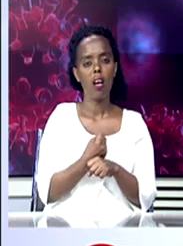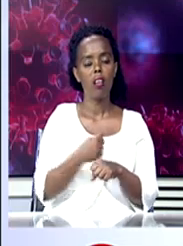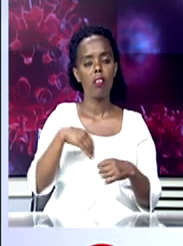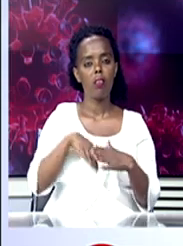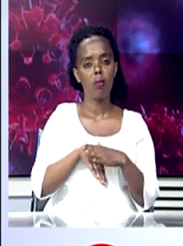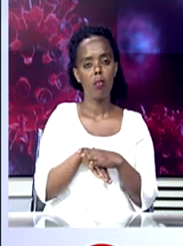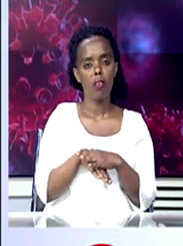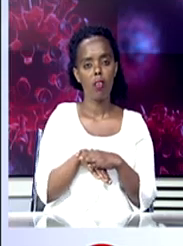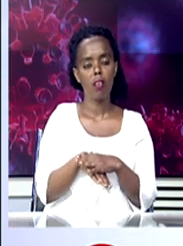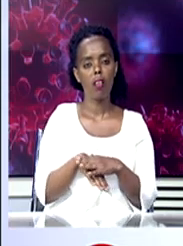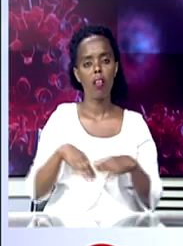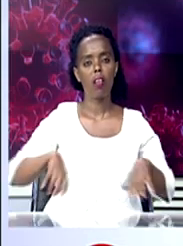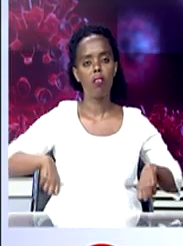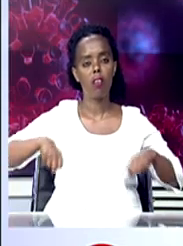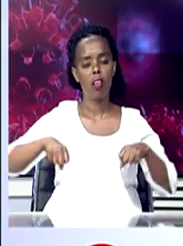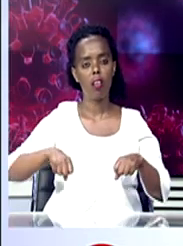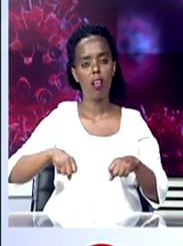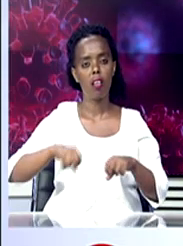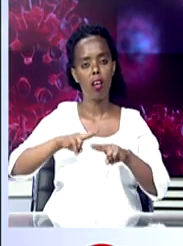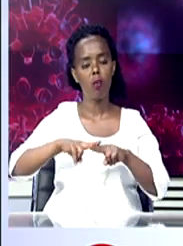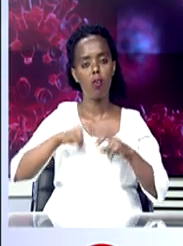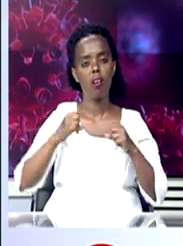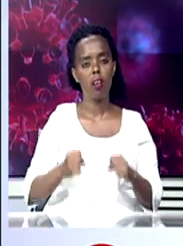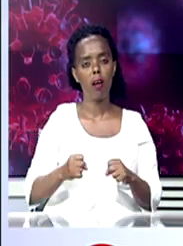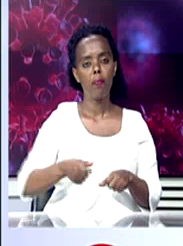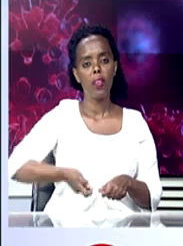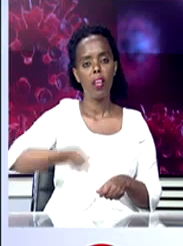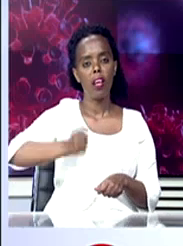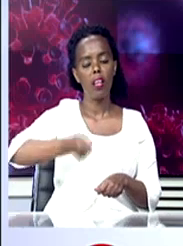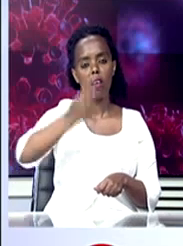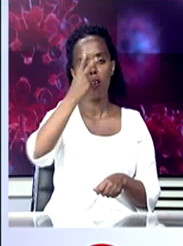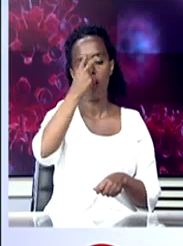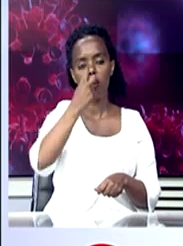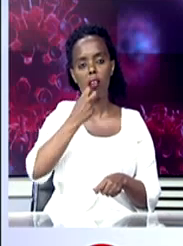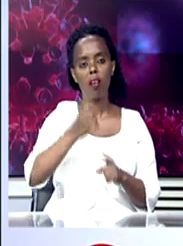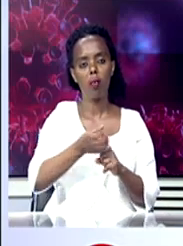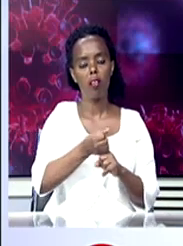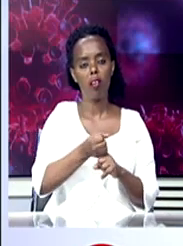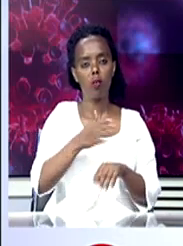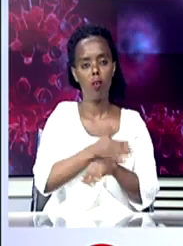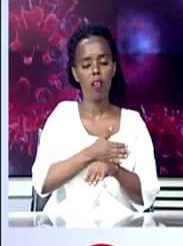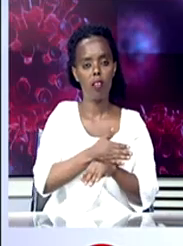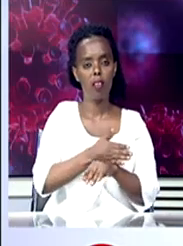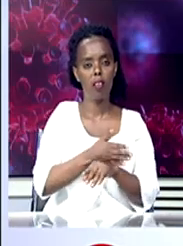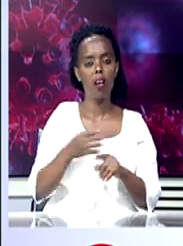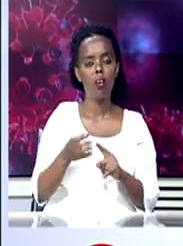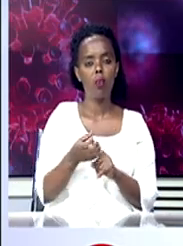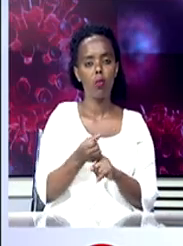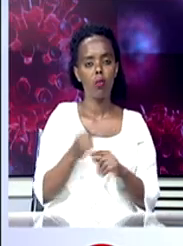gidduti kranchi kana raqubachu danda keni qaro dabeyen qabate demu raqubachu danda kemikalo ta